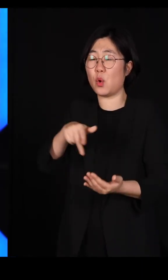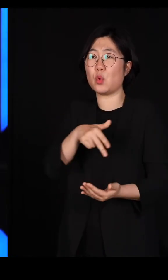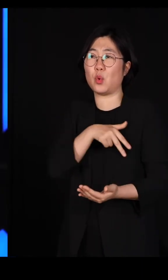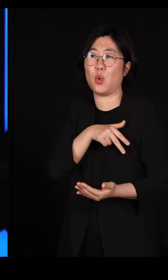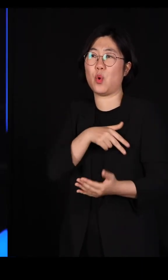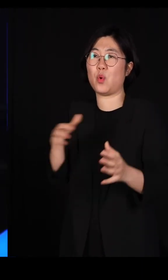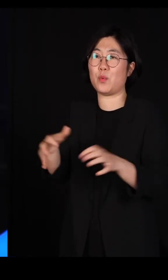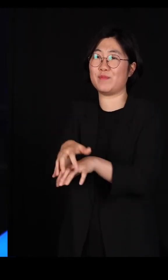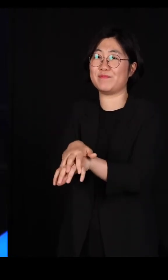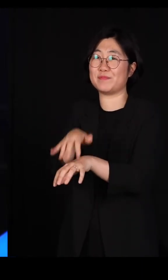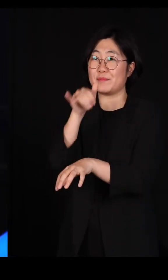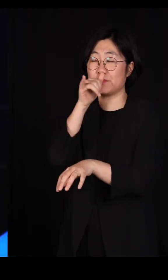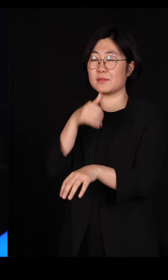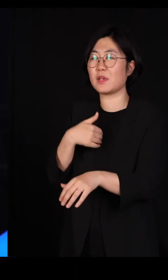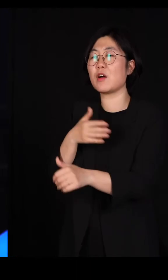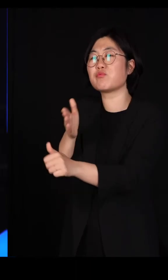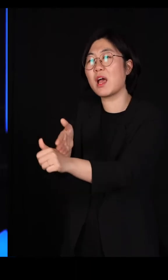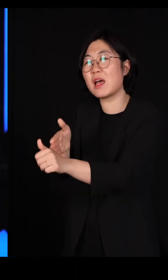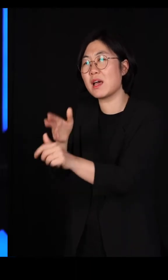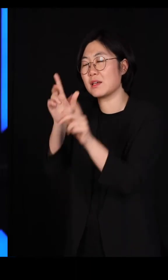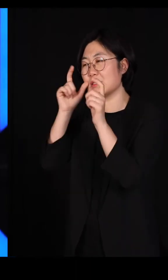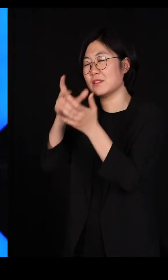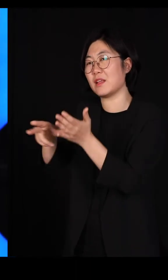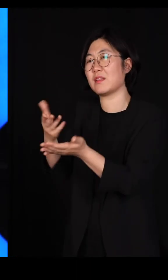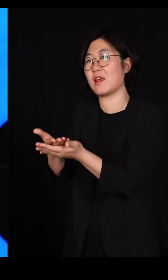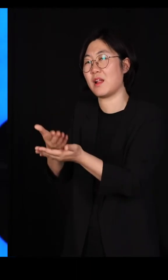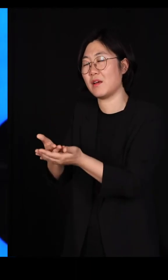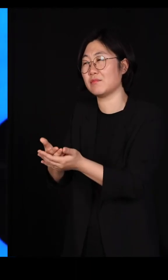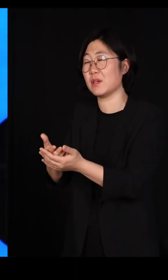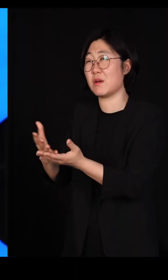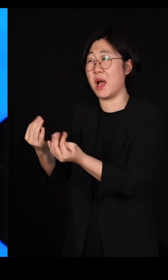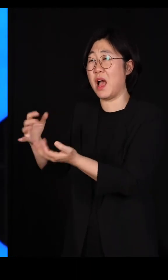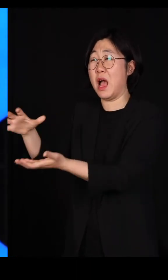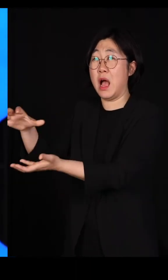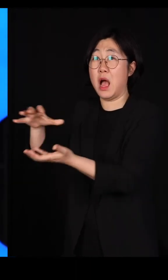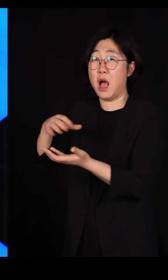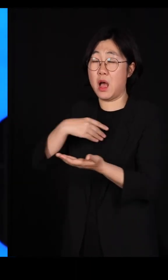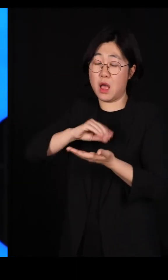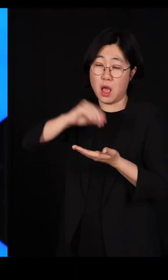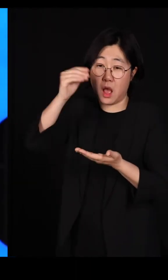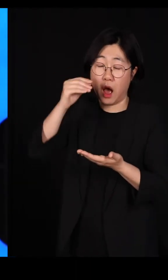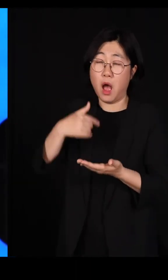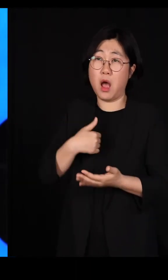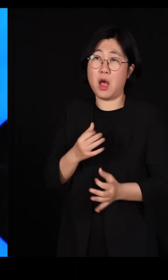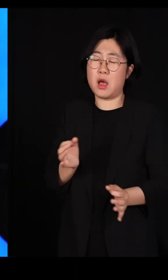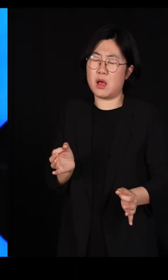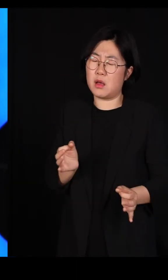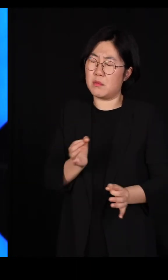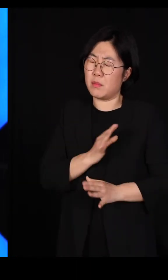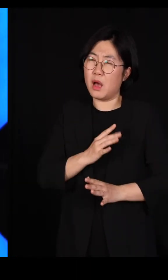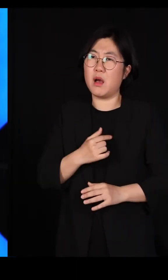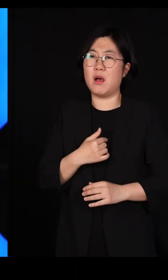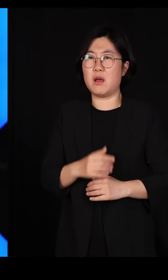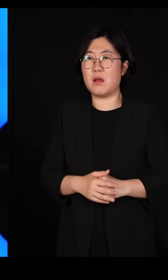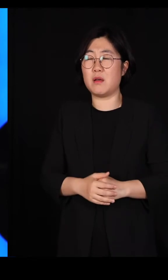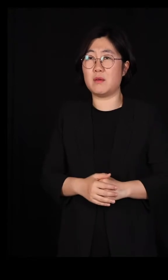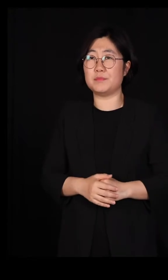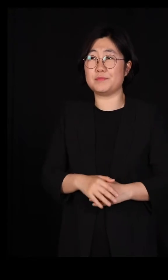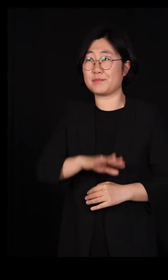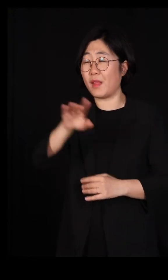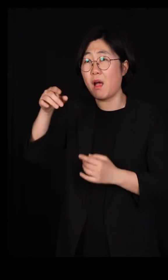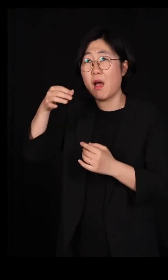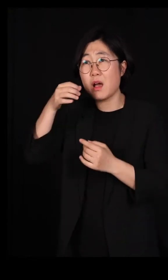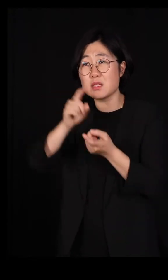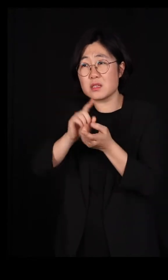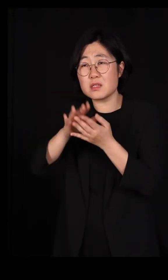분들에게 제가 요청을 해서 자료를 받았는데 굉장히 많은 사진들을 보내주셔서 제가 깜짝 놀랐어요. 우리가